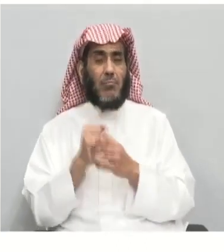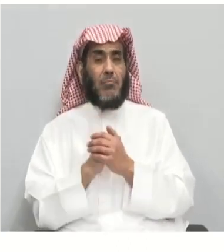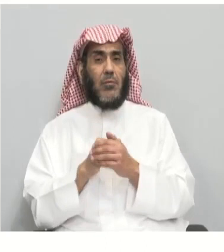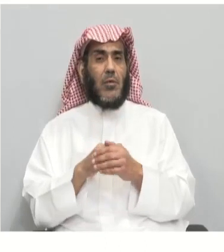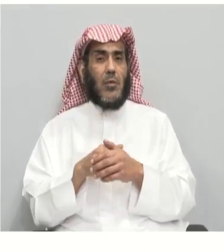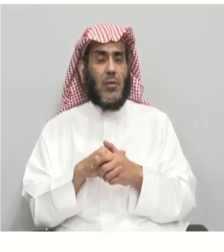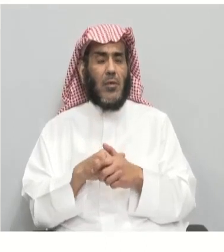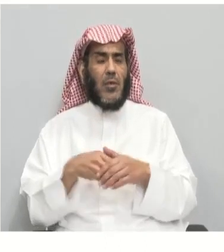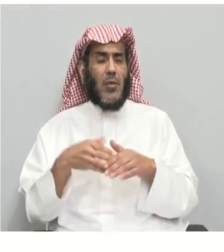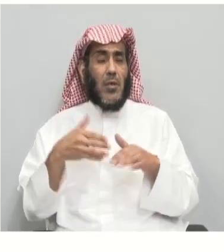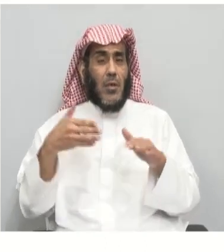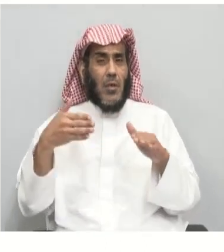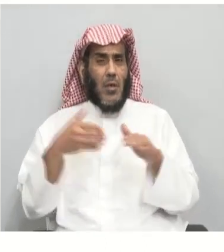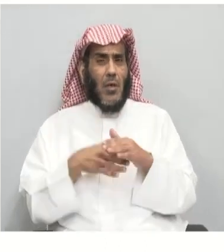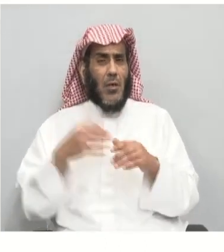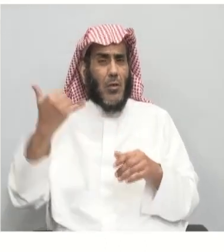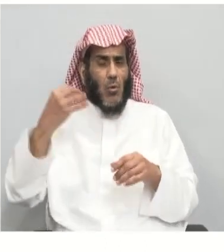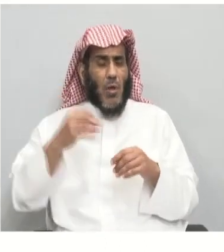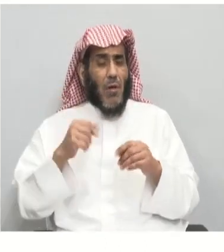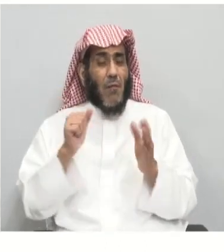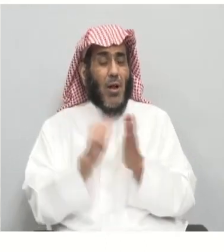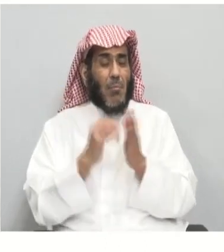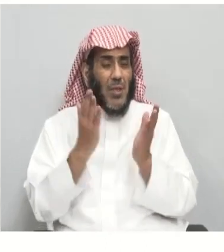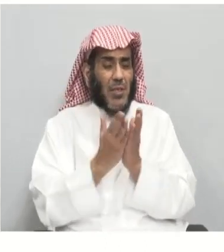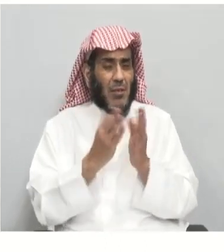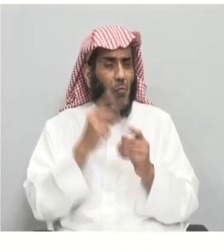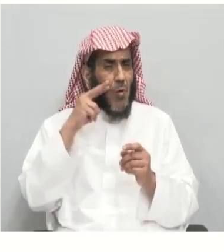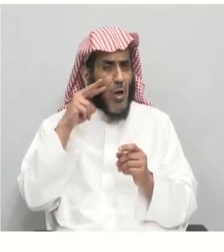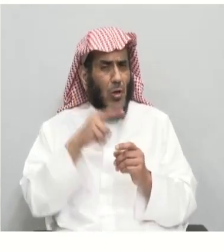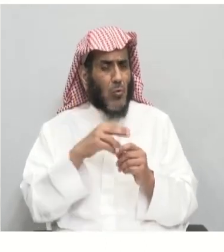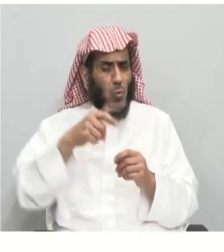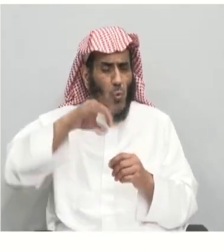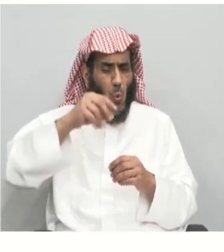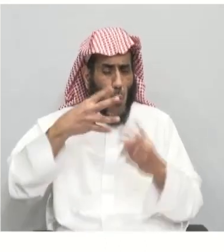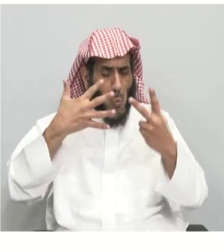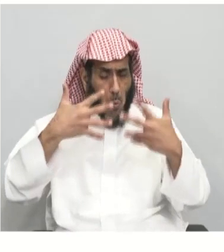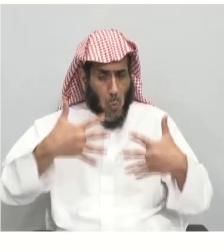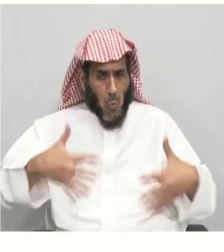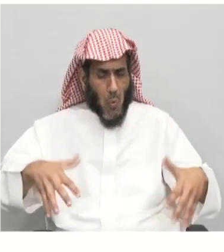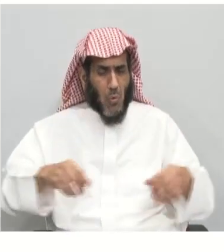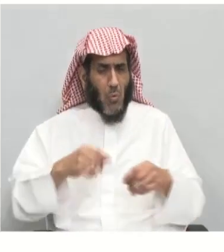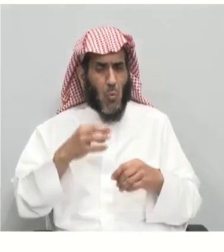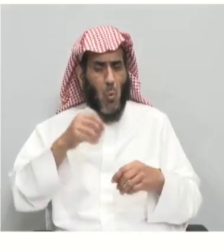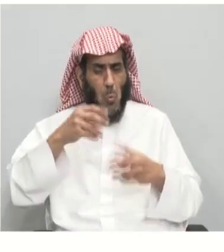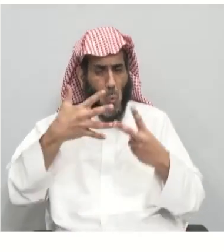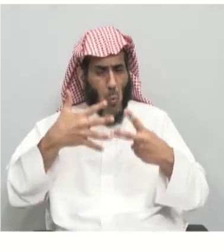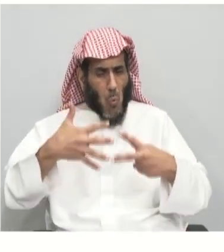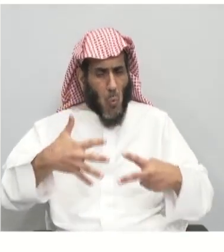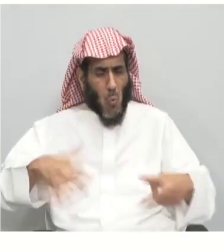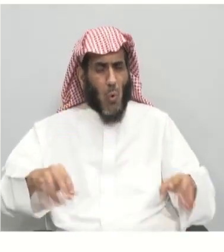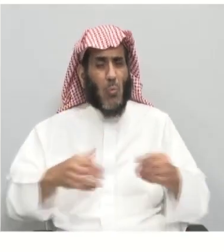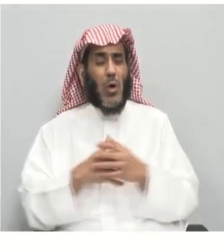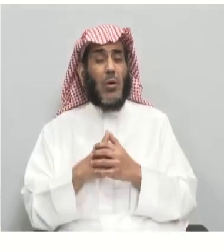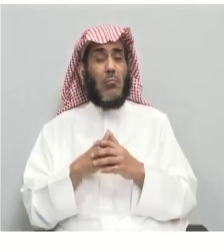دخل دخلت دوره المياه في المدرسه فرايت الصنبور مفتوحا والماء ينزل منه